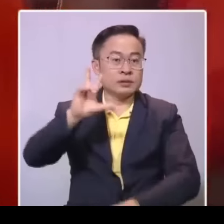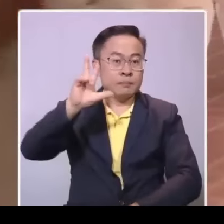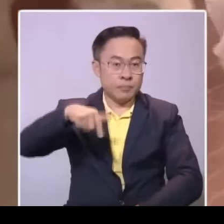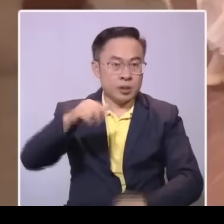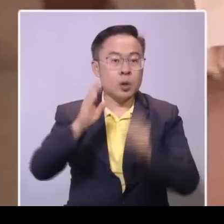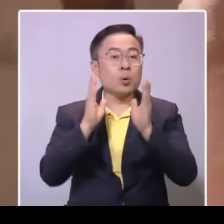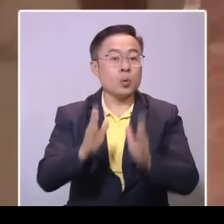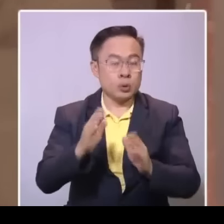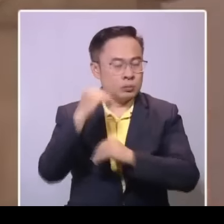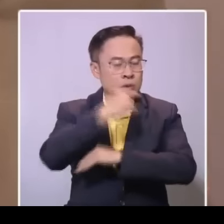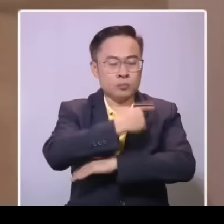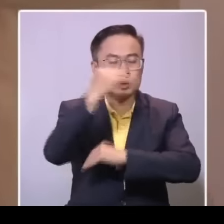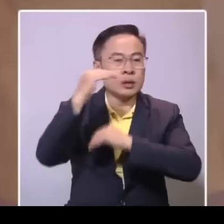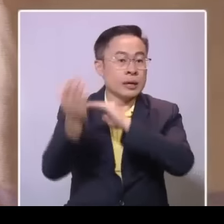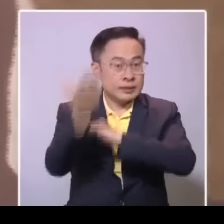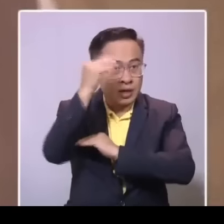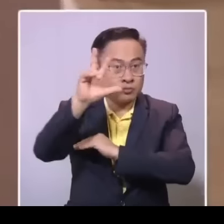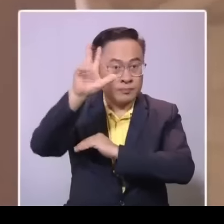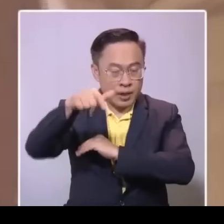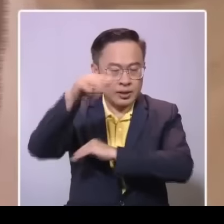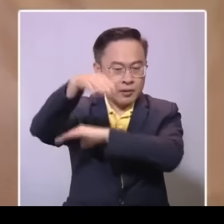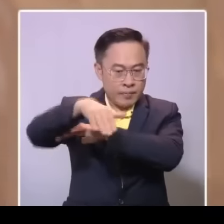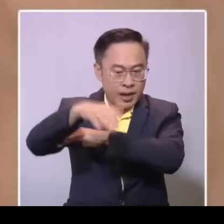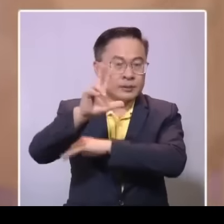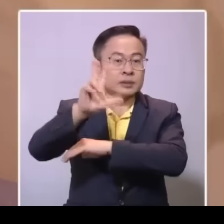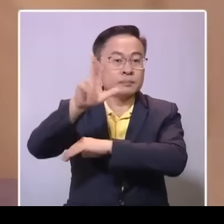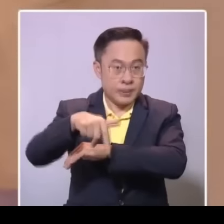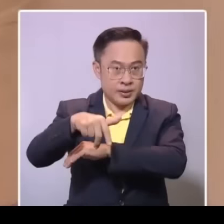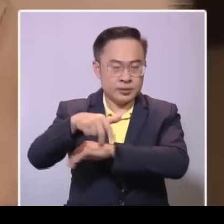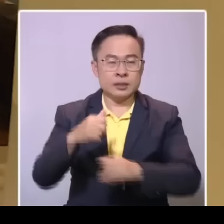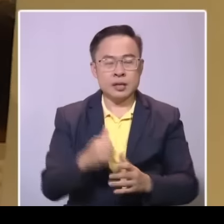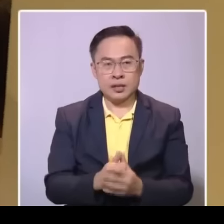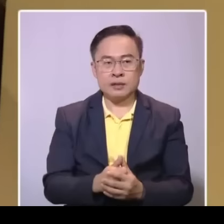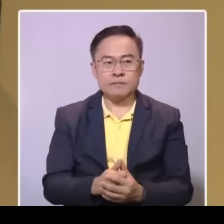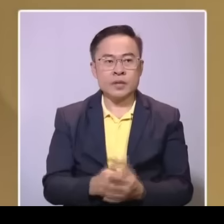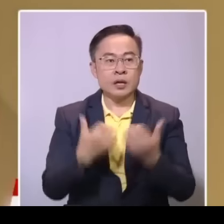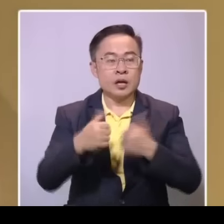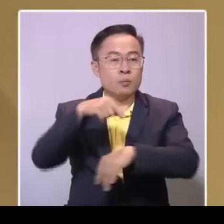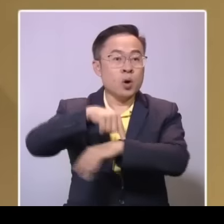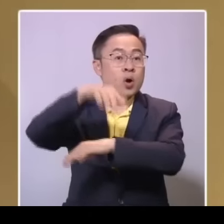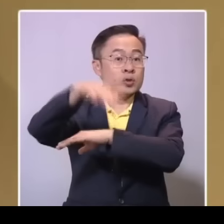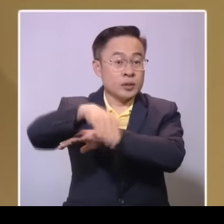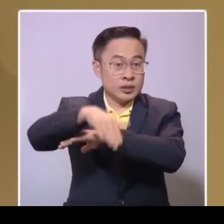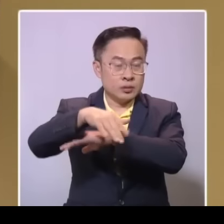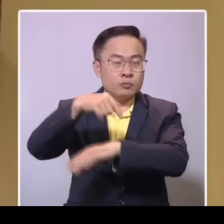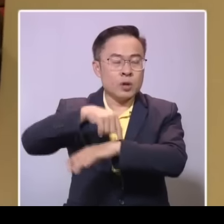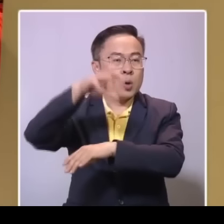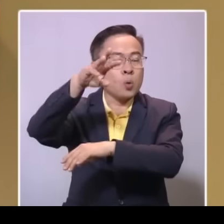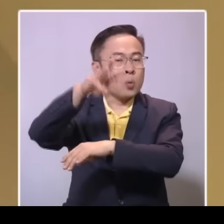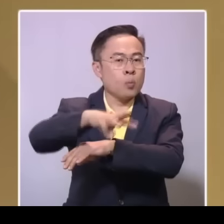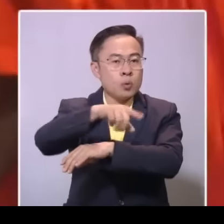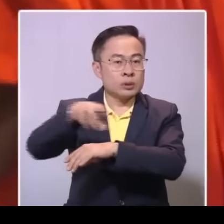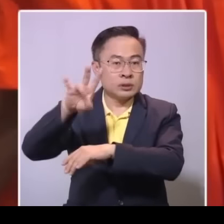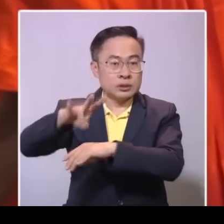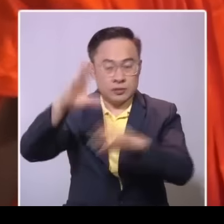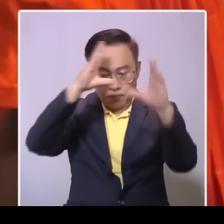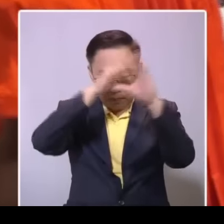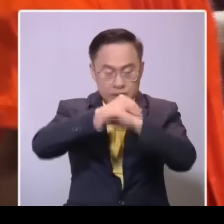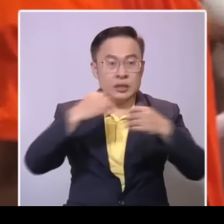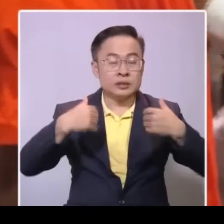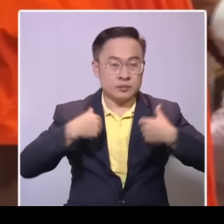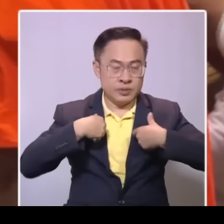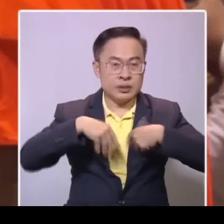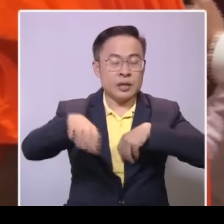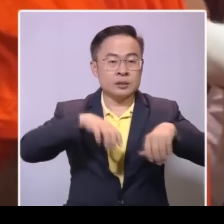ราชพฤษ์อุทยานหลวงราชพจังหวัดเชียงใหม่และในทุกๆช่วงเย็นนะคะเวลา 18:00น- 19:00นจะ